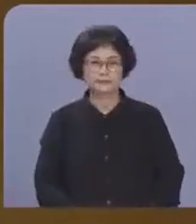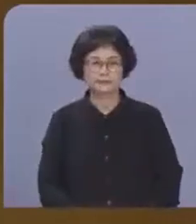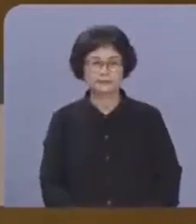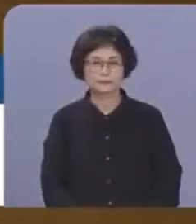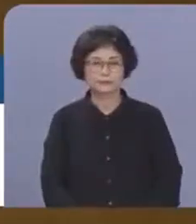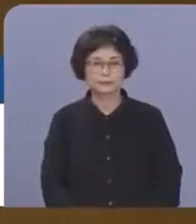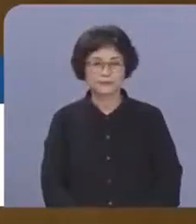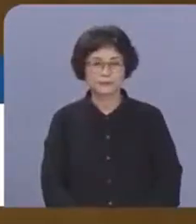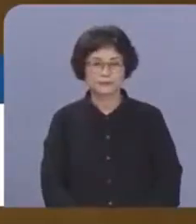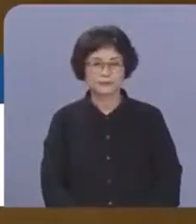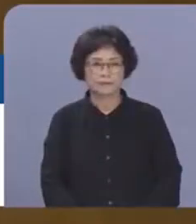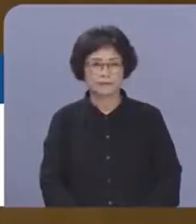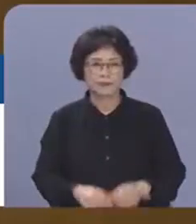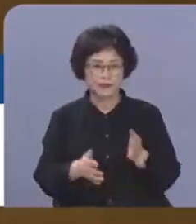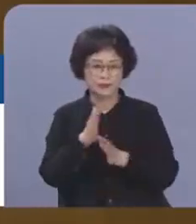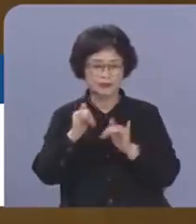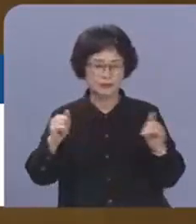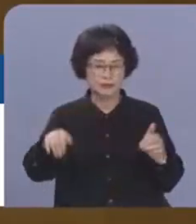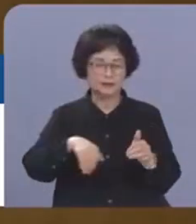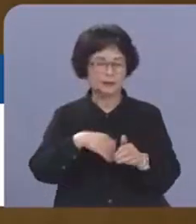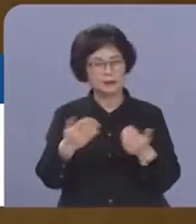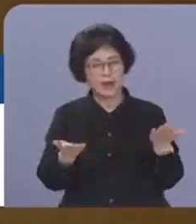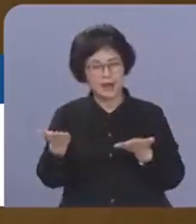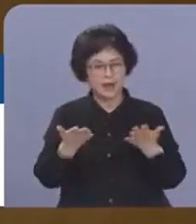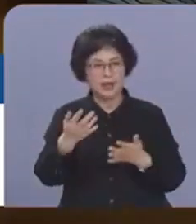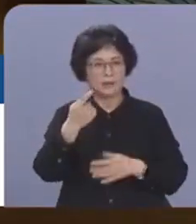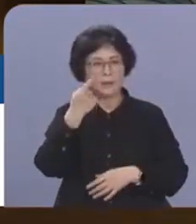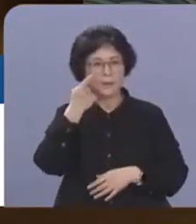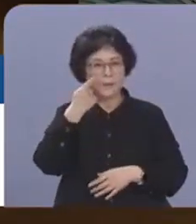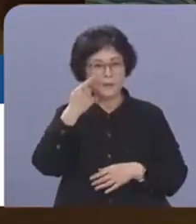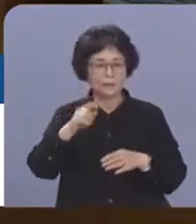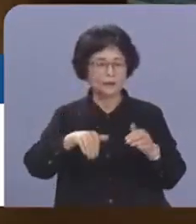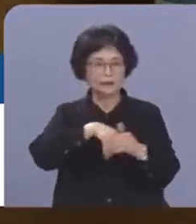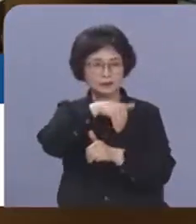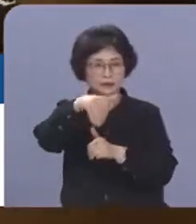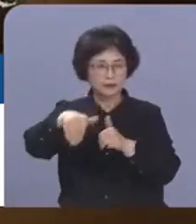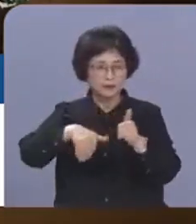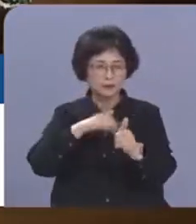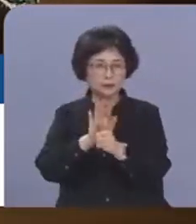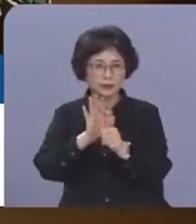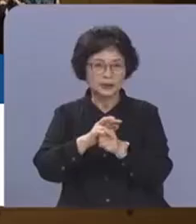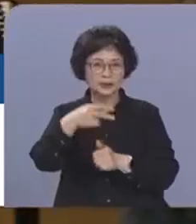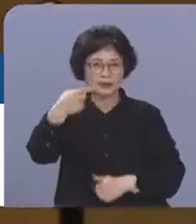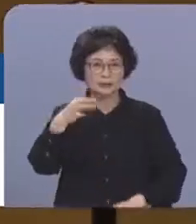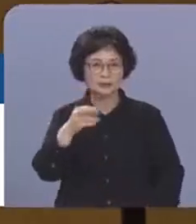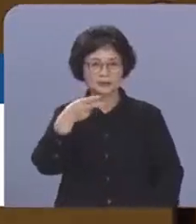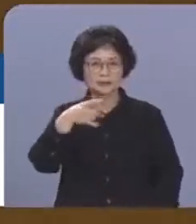연기해 주시면 상황 도와드릴 테니까 등대 연기해 드릴게요. 제가 잘못 들은 거 아니죠? 등대 연기한다고?